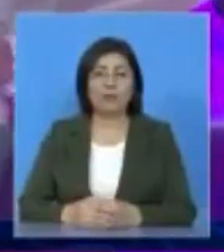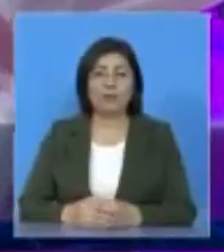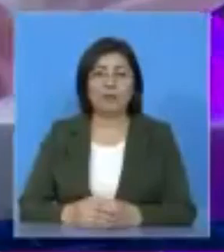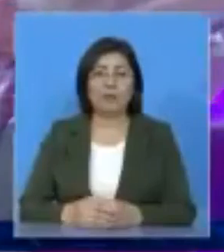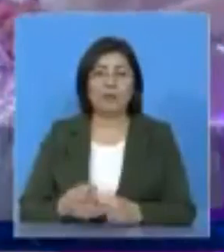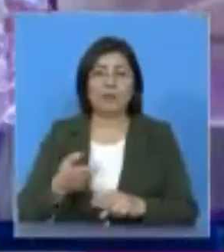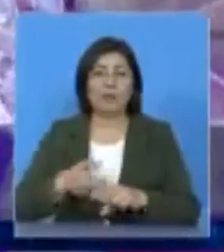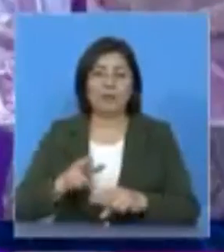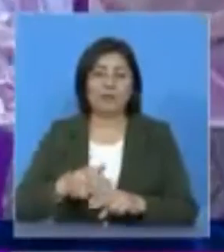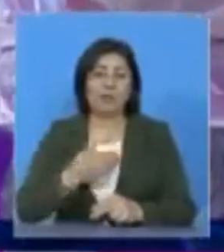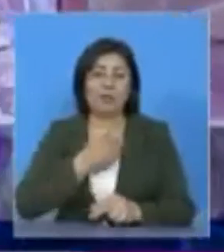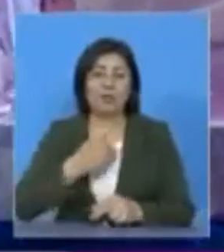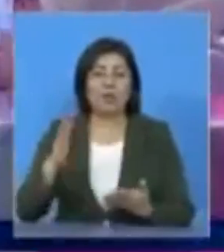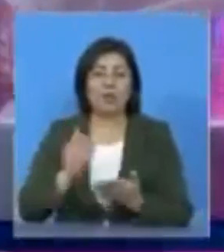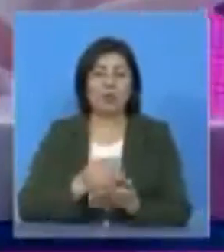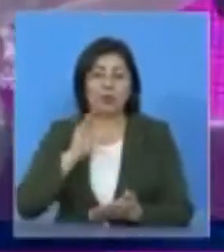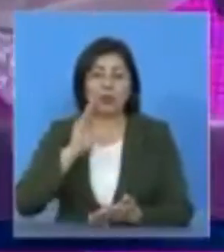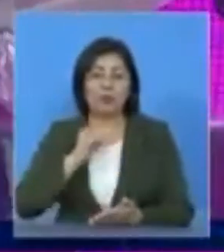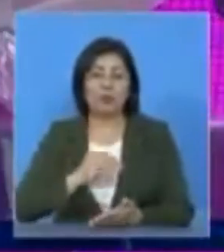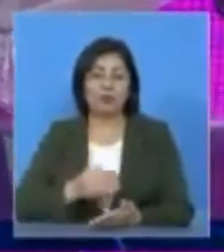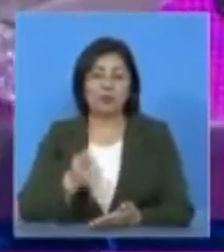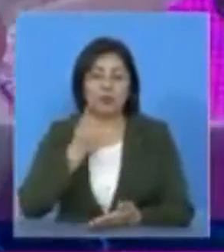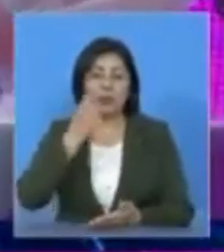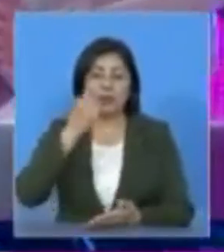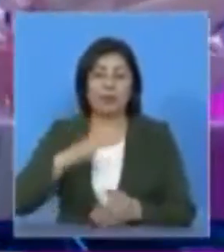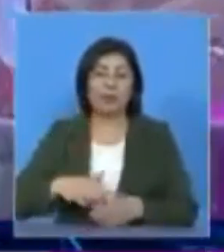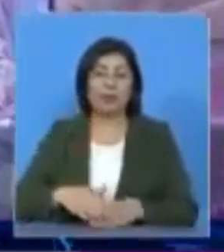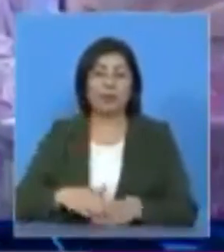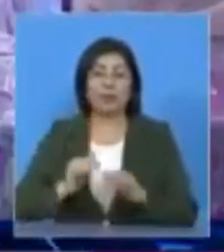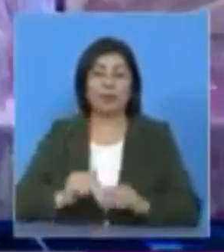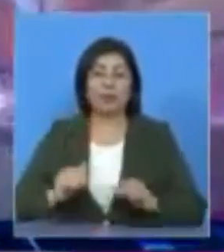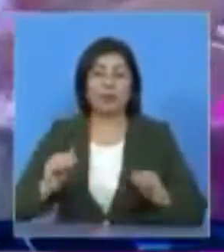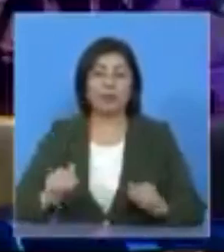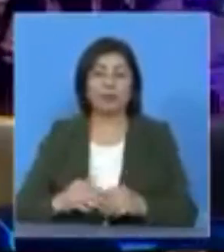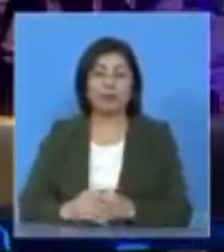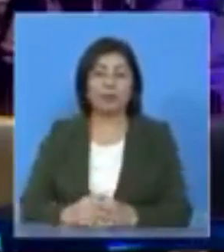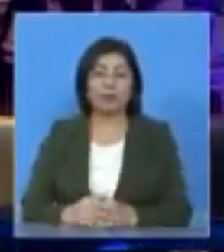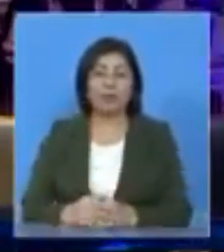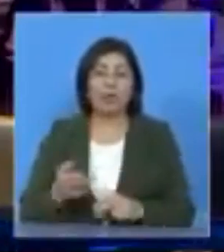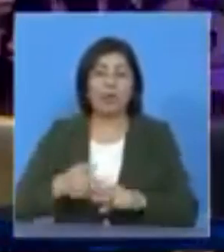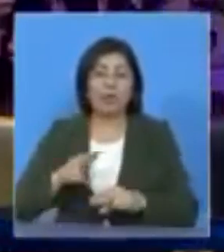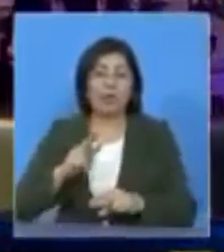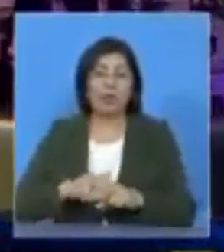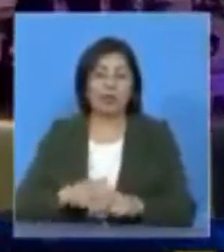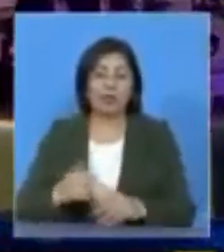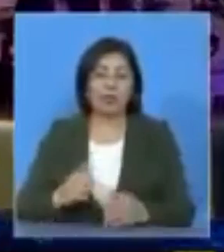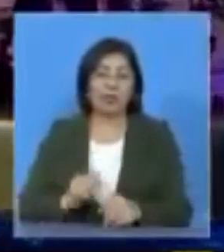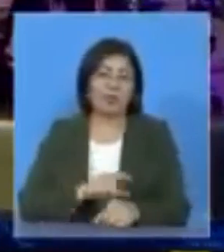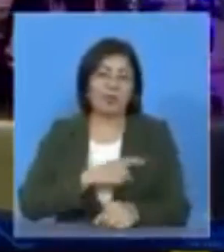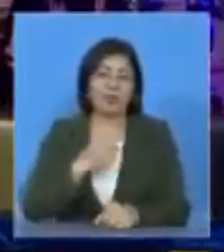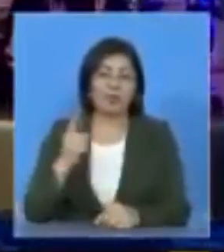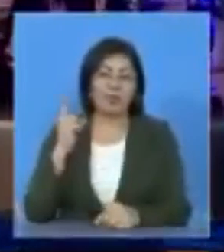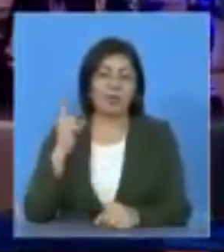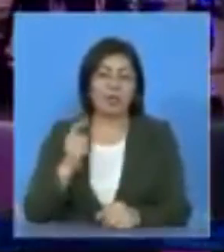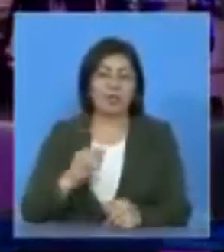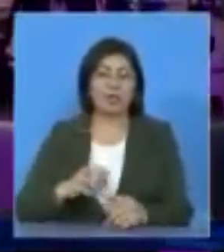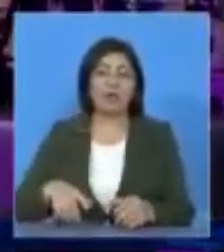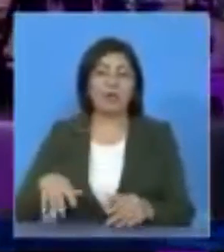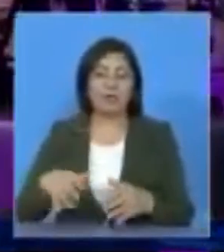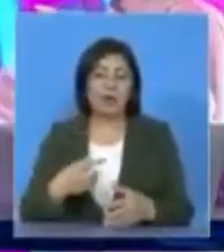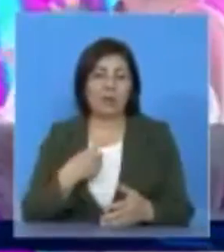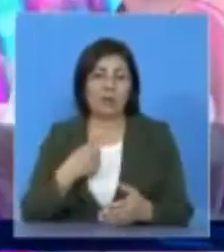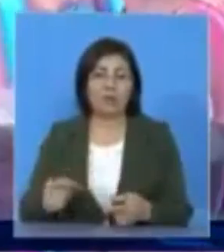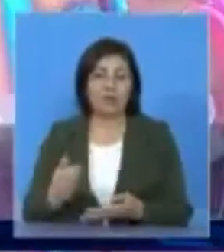А все еще желаю вам удачи. Спасибо вам за приглашение нашего. И вот он, долгожданный момент, ради которого и